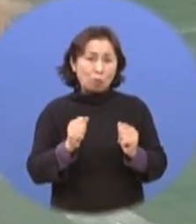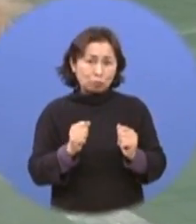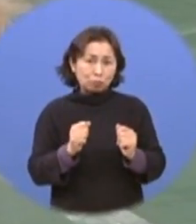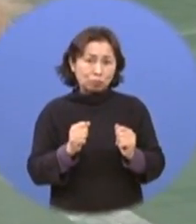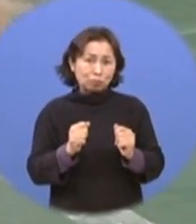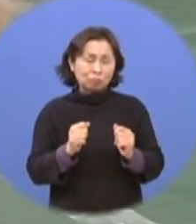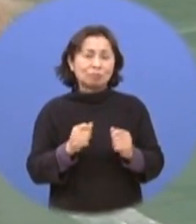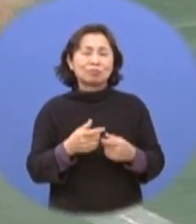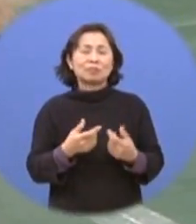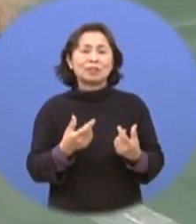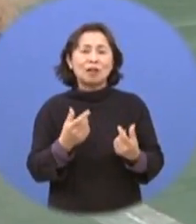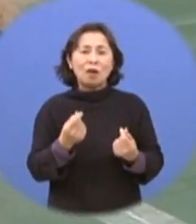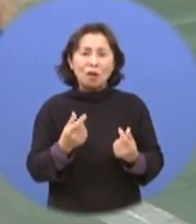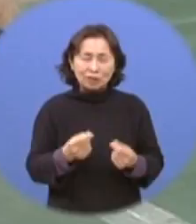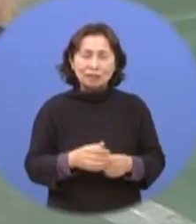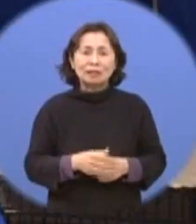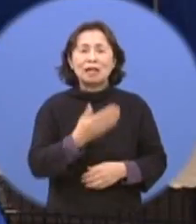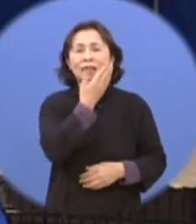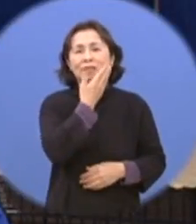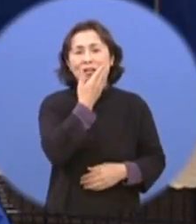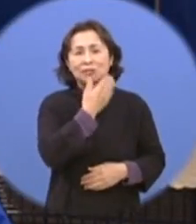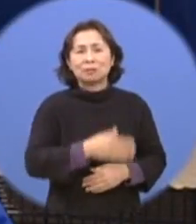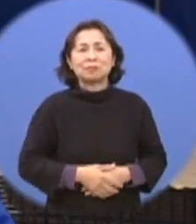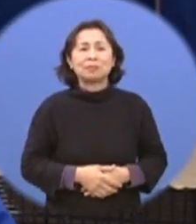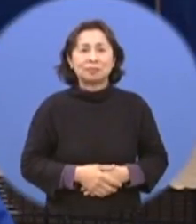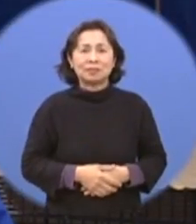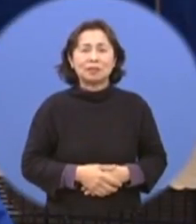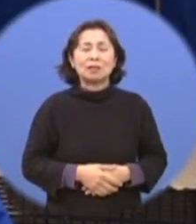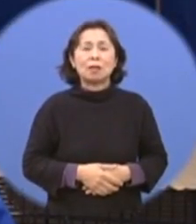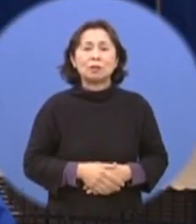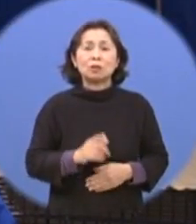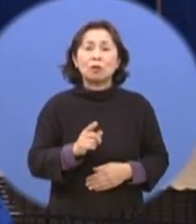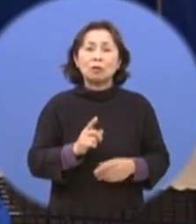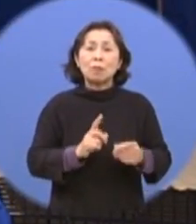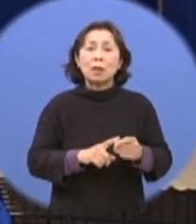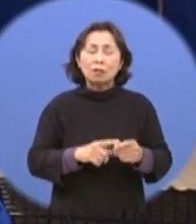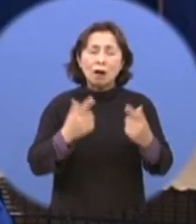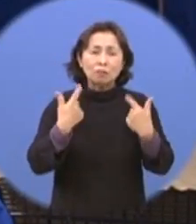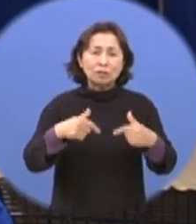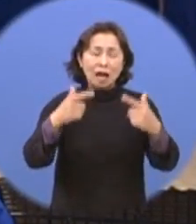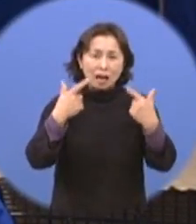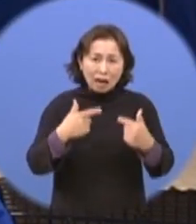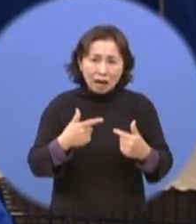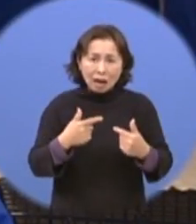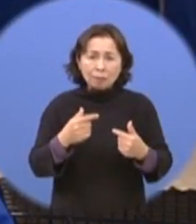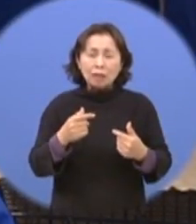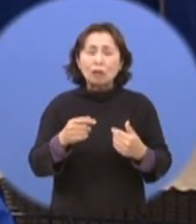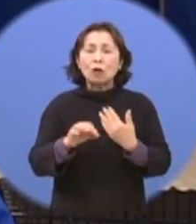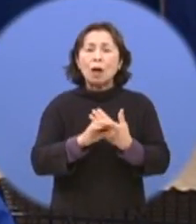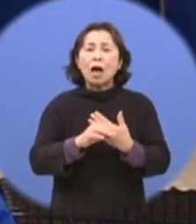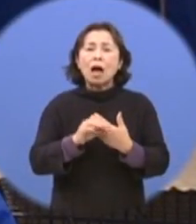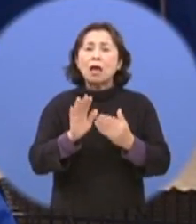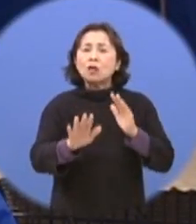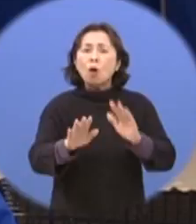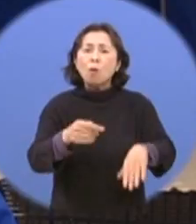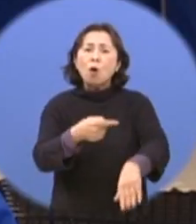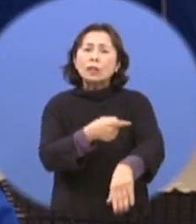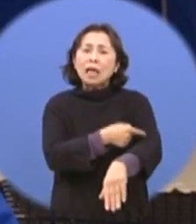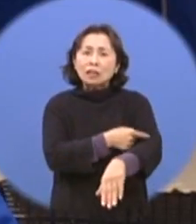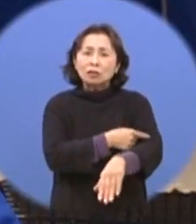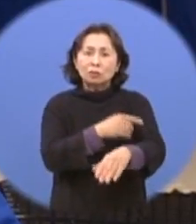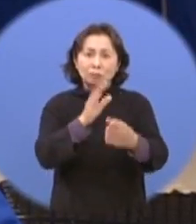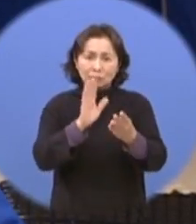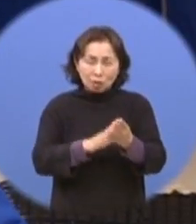1人させてあげることだと思うんですそれには普段から予防接種をしたりキーの綺麗に保ったりそして